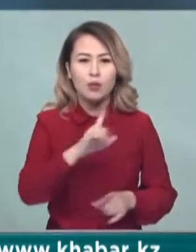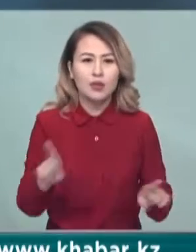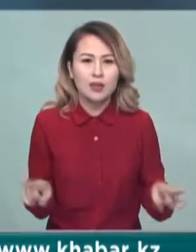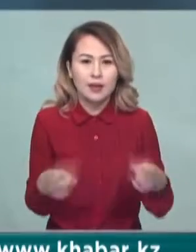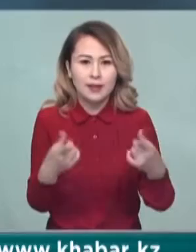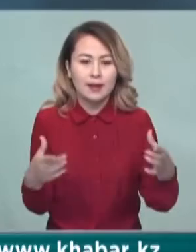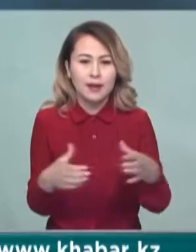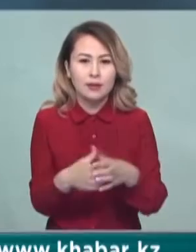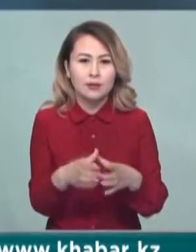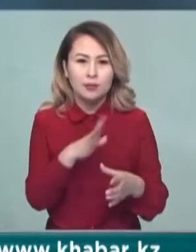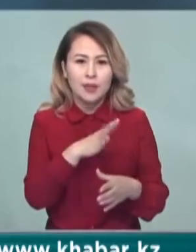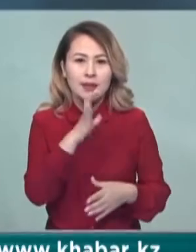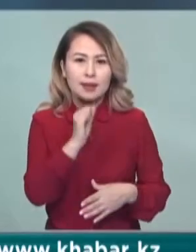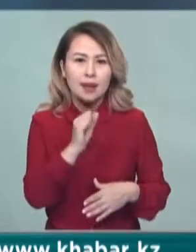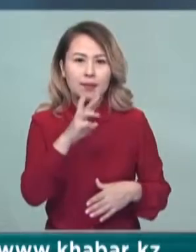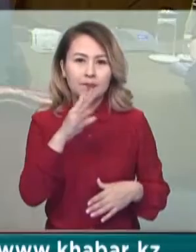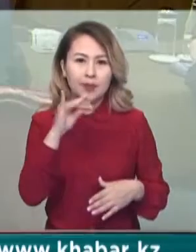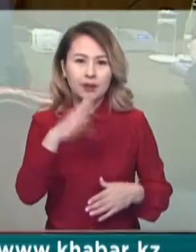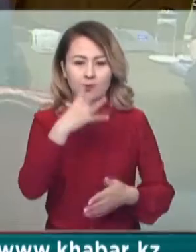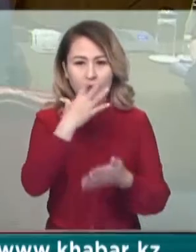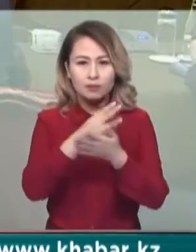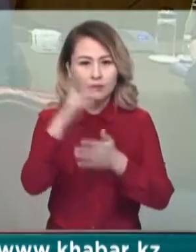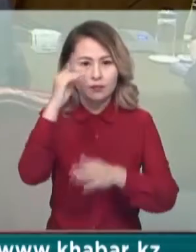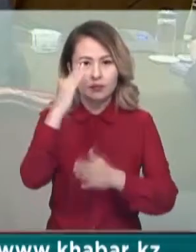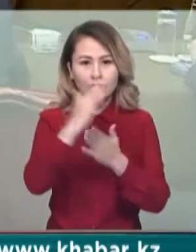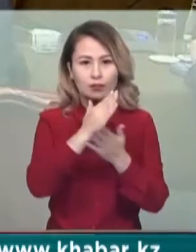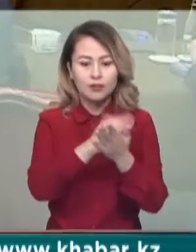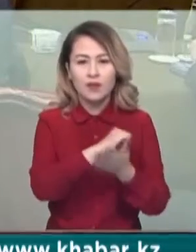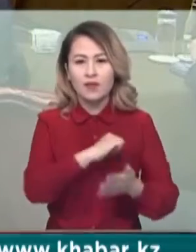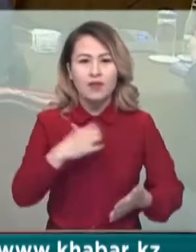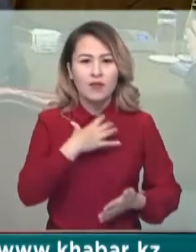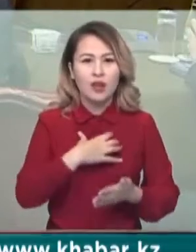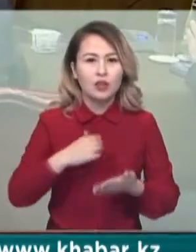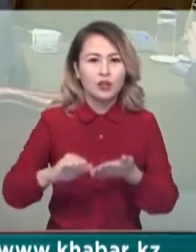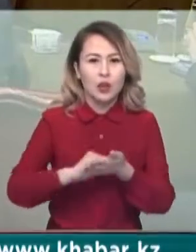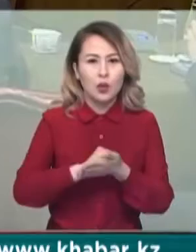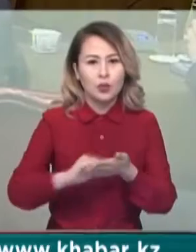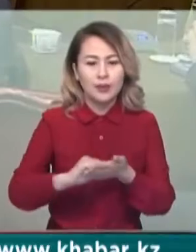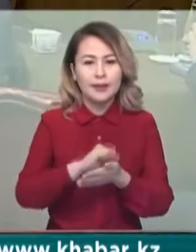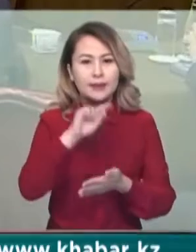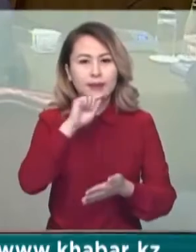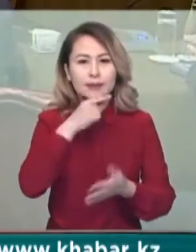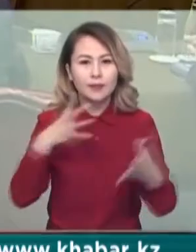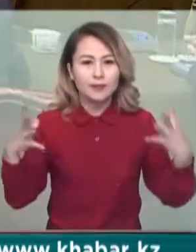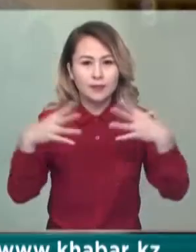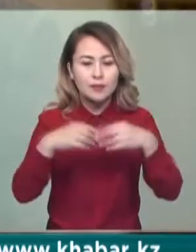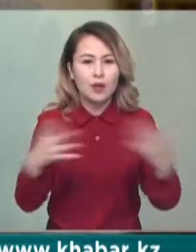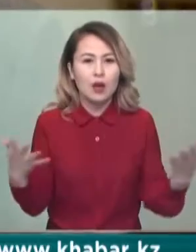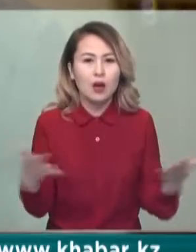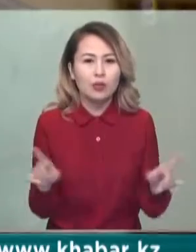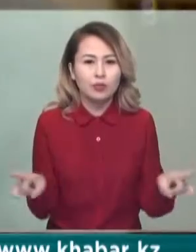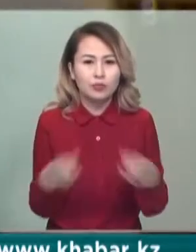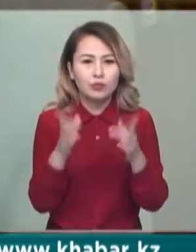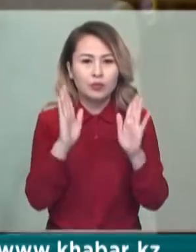даму стратегиясы қарастырылады. Бұл саммиттің күн тәртібіндегі ең басты құжаты. Ол экономикалық бірлестіктің қандай бағытта